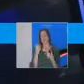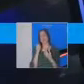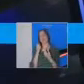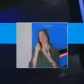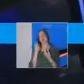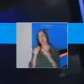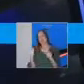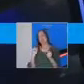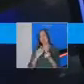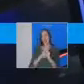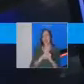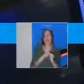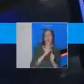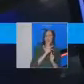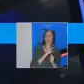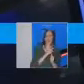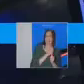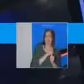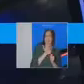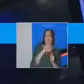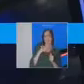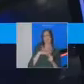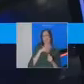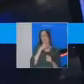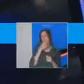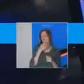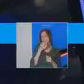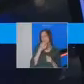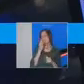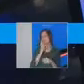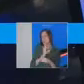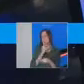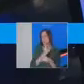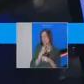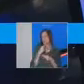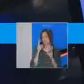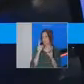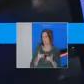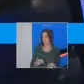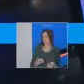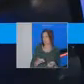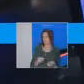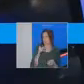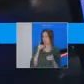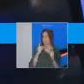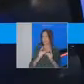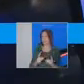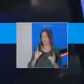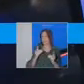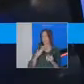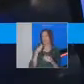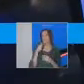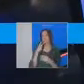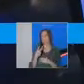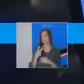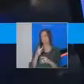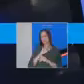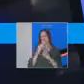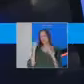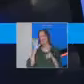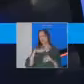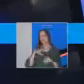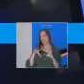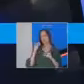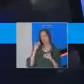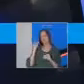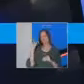or conservative, אני רוצה לשאול את השאלה הזאת בזהירות מאוד רבה, האם יכול להיות שבעצם בדרך שבה אנחנו מסתכלים באופן